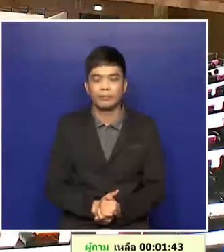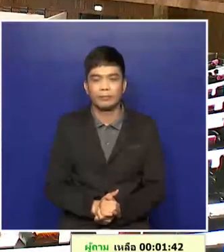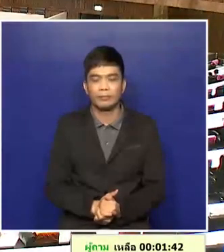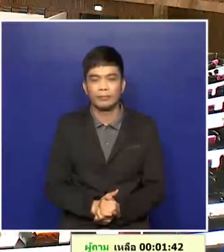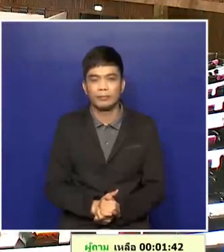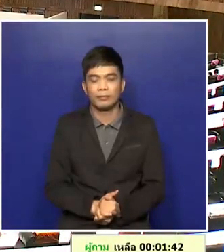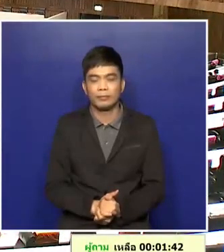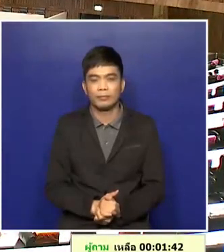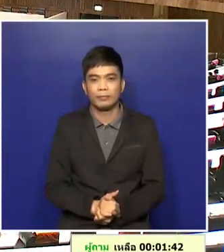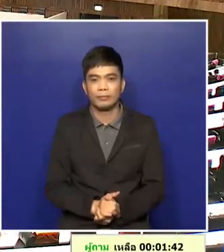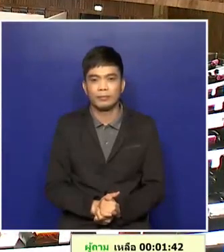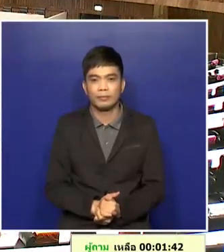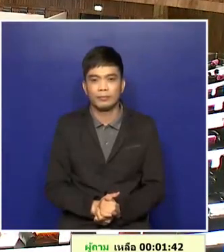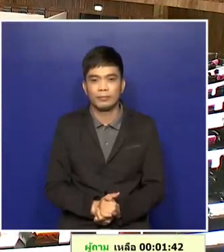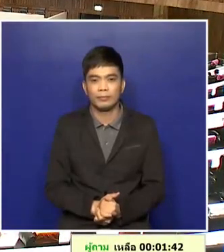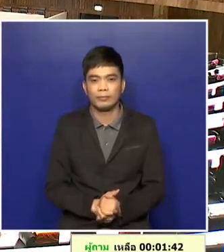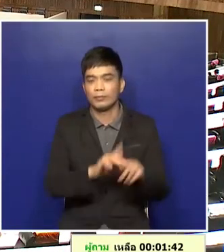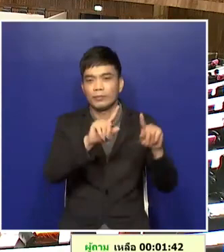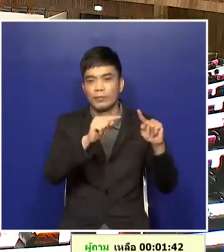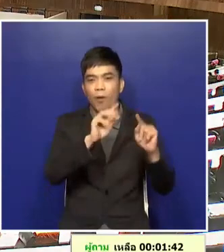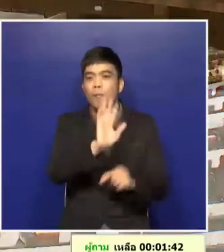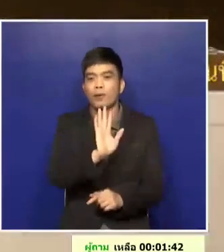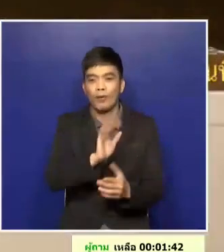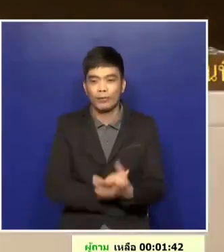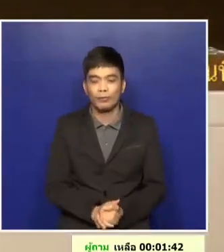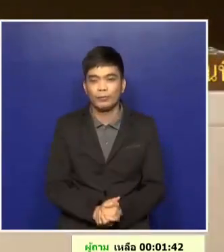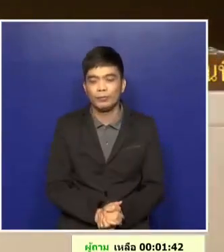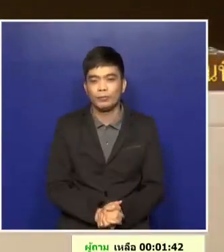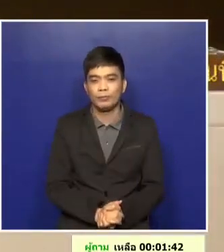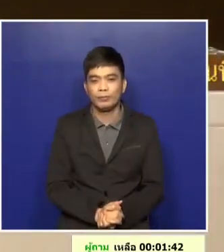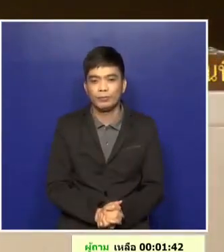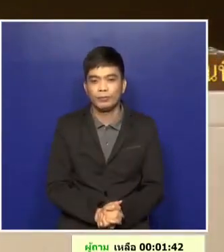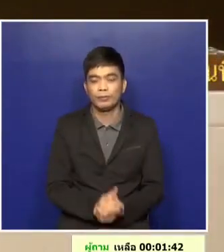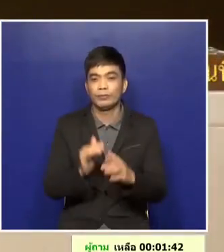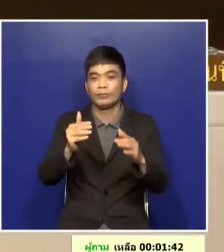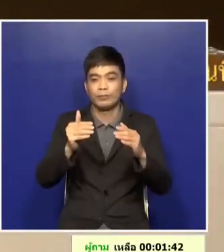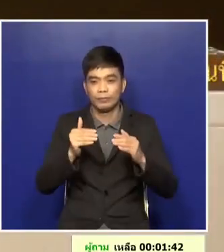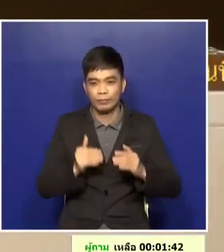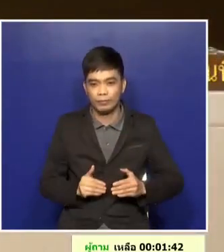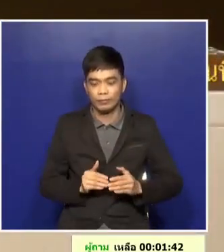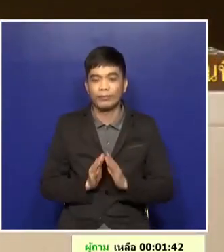ไม่ท่านรัฐมนตรีไม่ต้องตอบคำถามที่4ครับกับต่อไปขอขอบคุณ